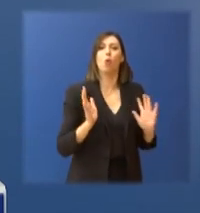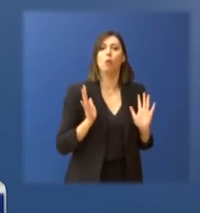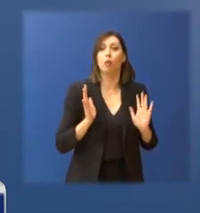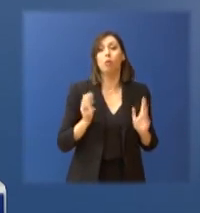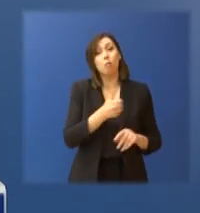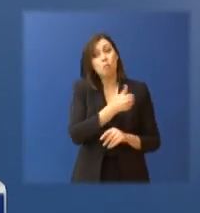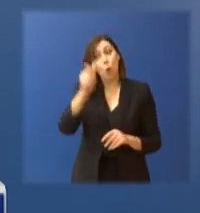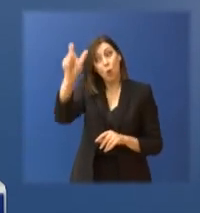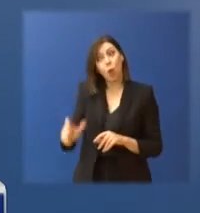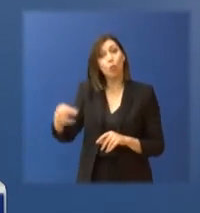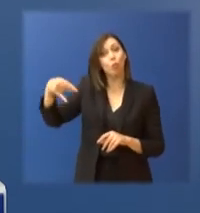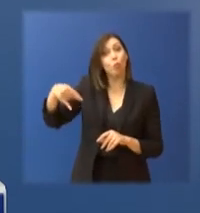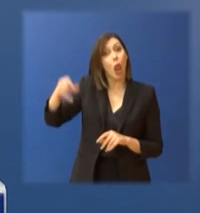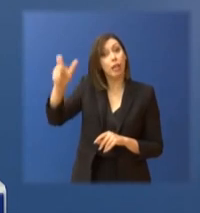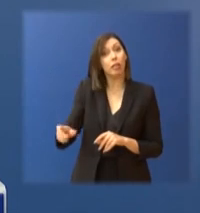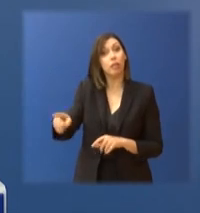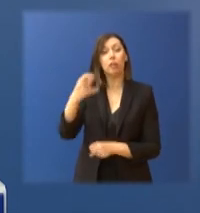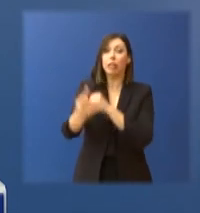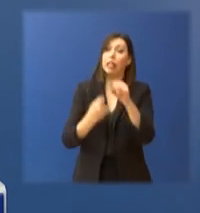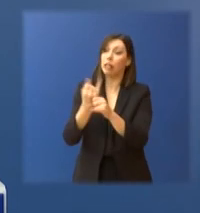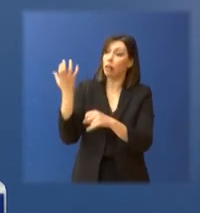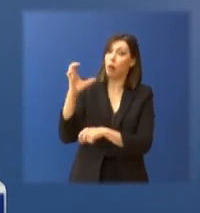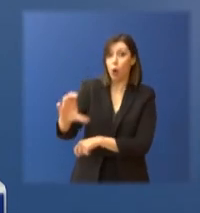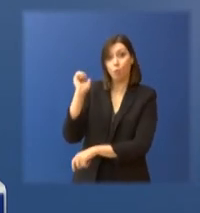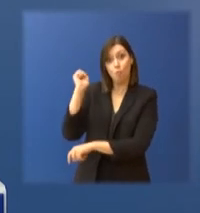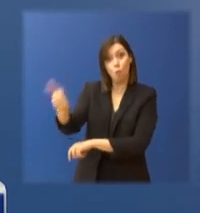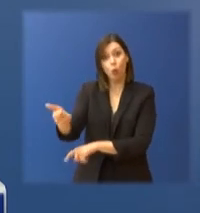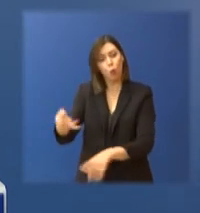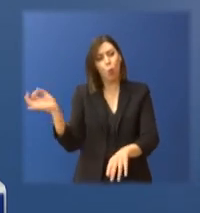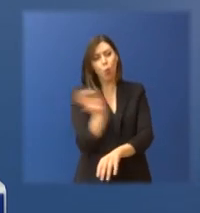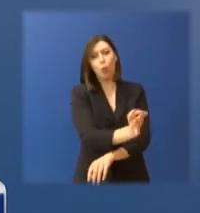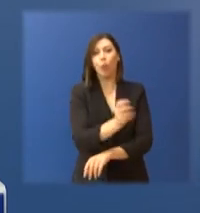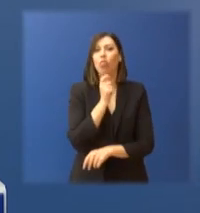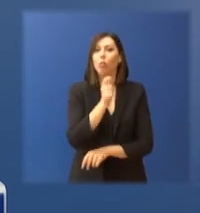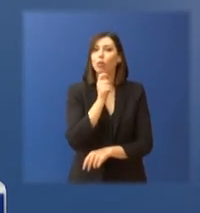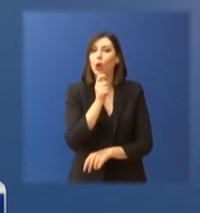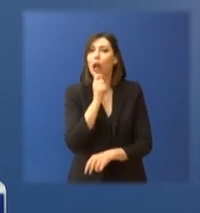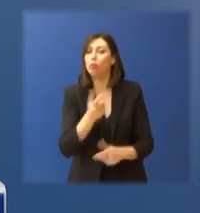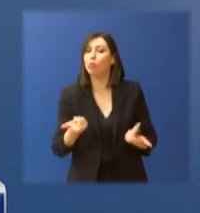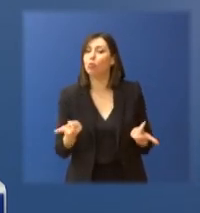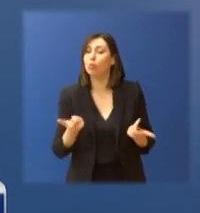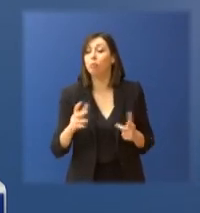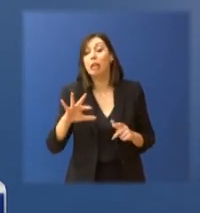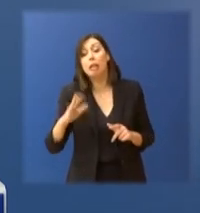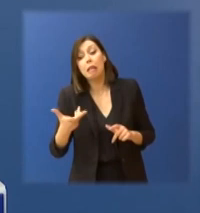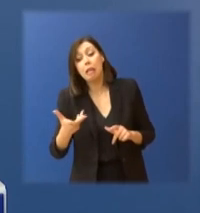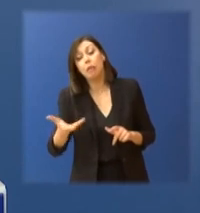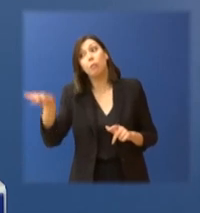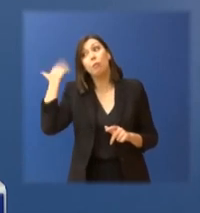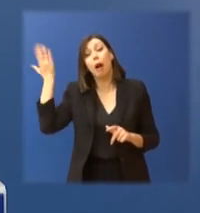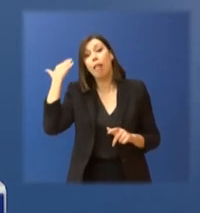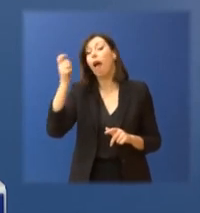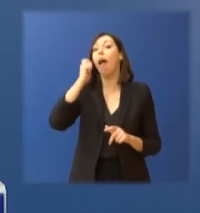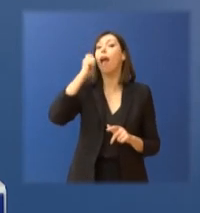την προχθεσινή του εντός εισαγωγικών προκήρυξη στοχοποίησε δημοσιογράφους? Ή μήπως κάτι αντίστοιχο είχε γίνει και σε εκδήλωση του ΣΥΡΙΖΑ,